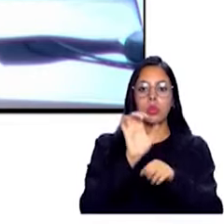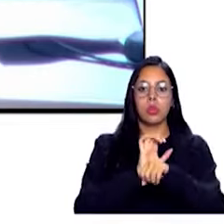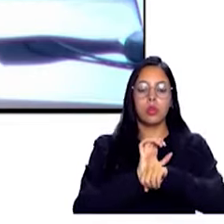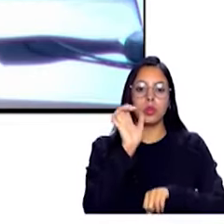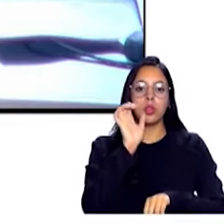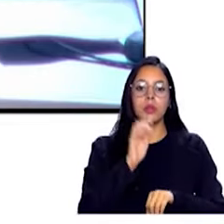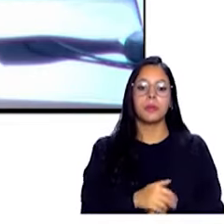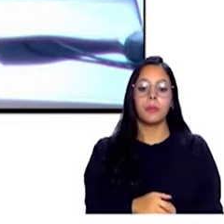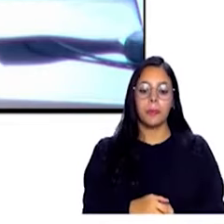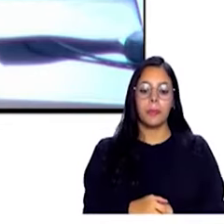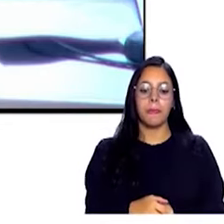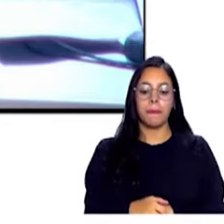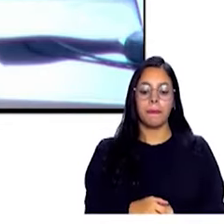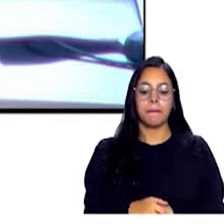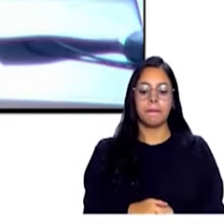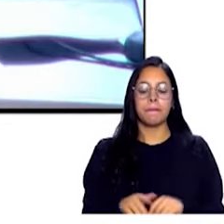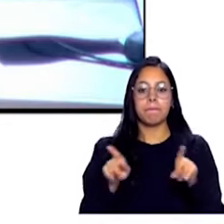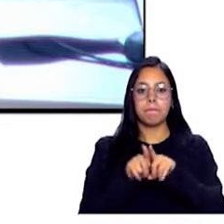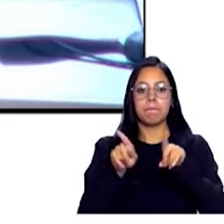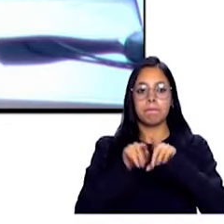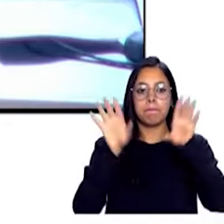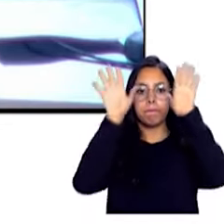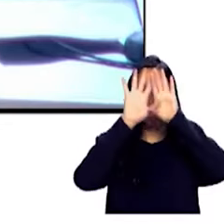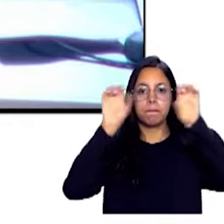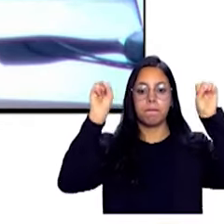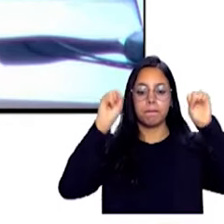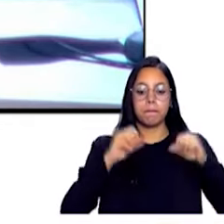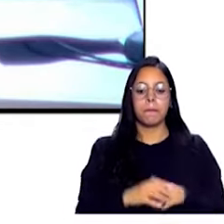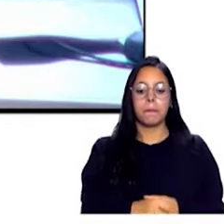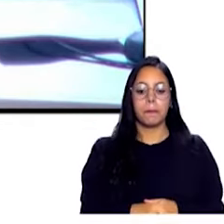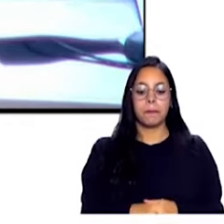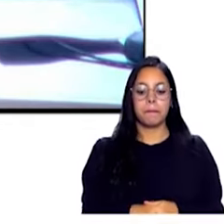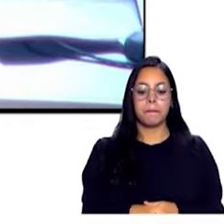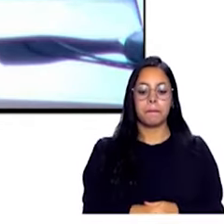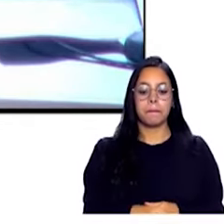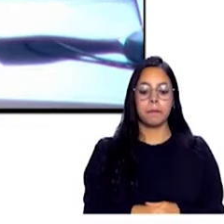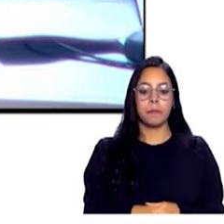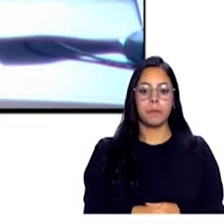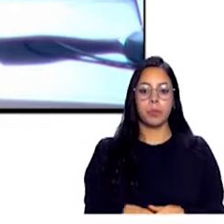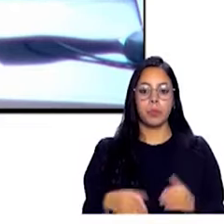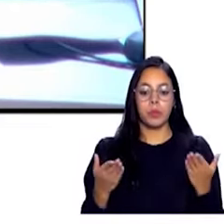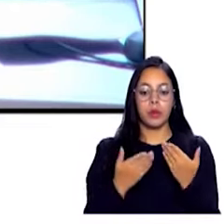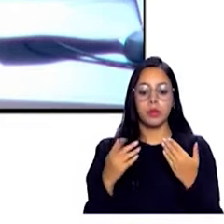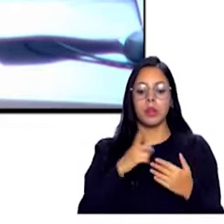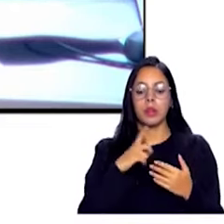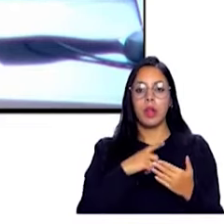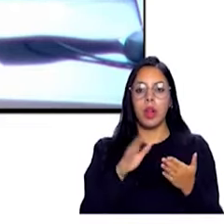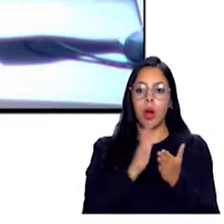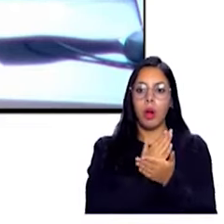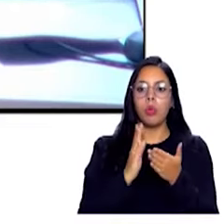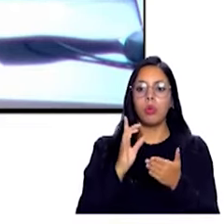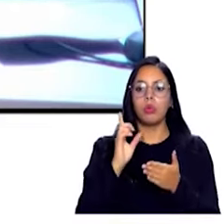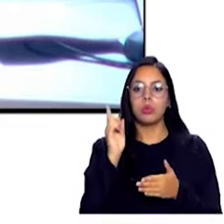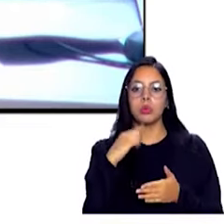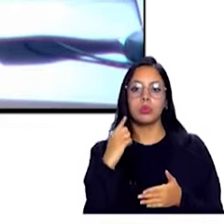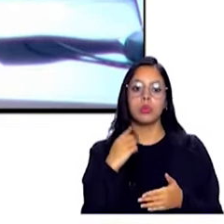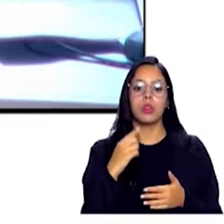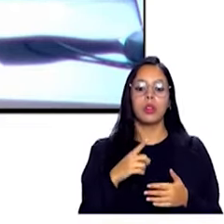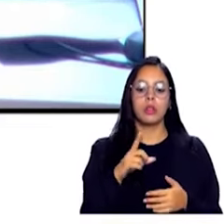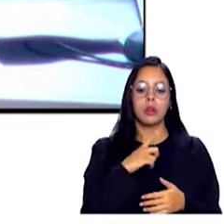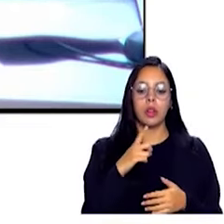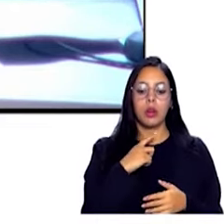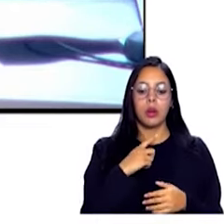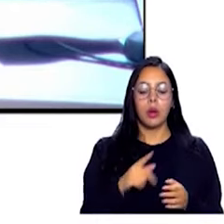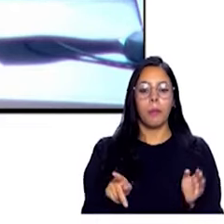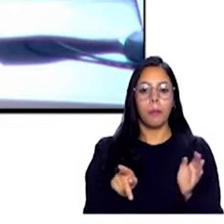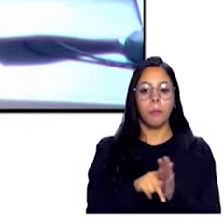charges qui viennent de l'ancien régime alors ce n'est Plus le cas mais qui était payante ET qui était transmise de génération en génération Il Y A